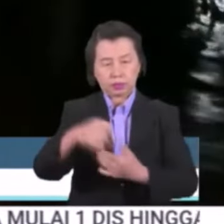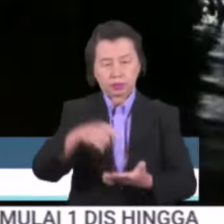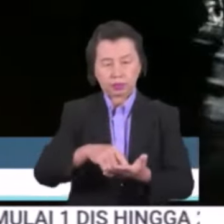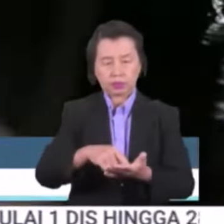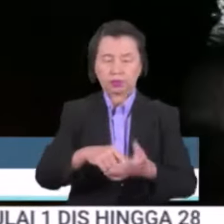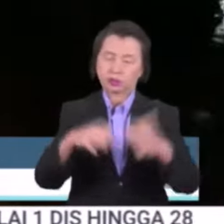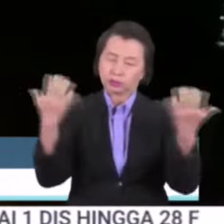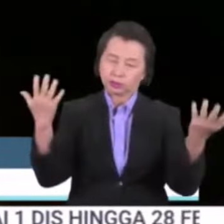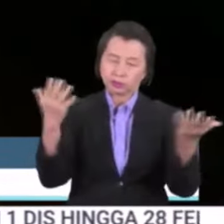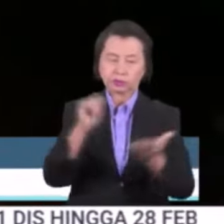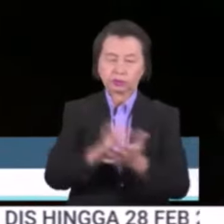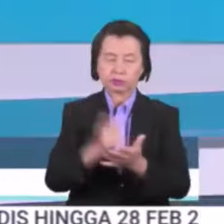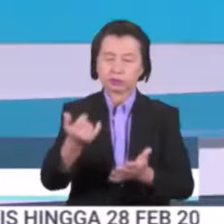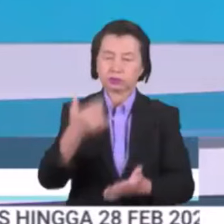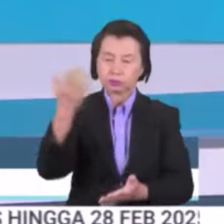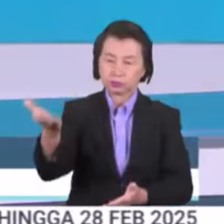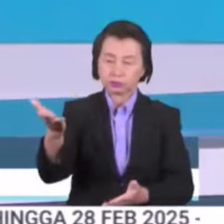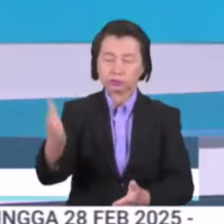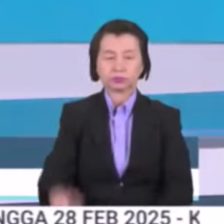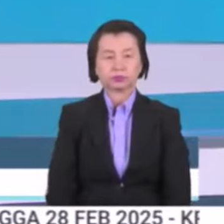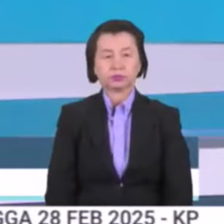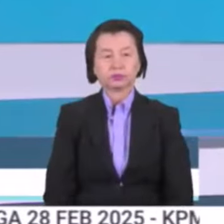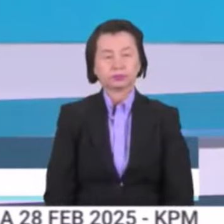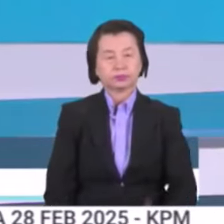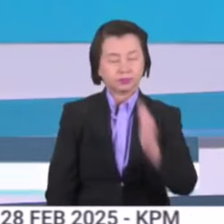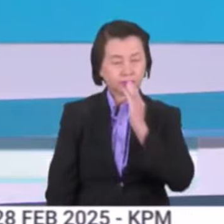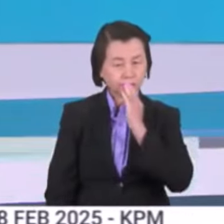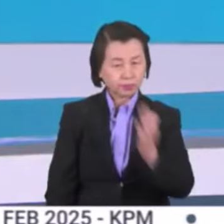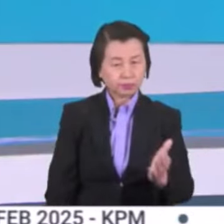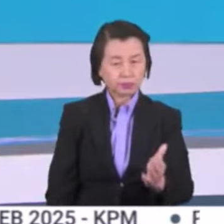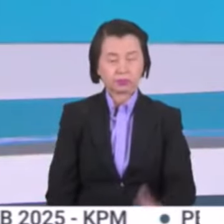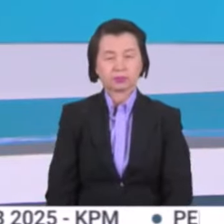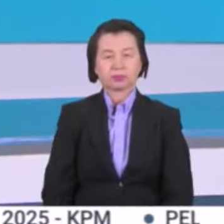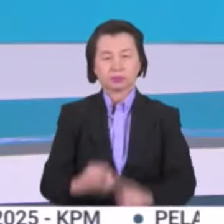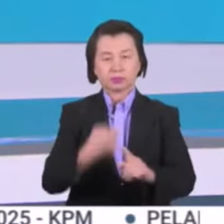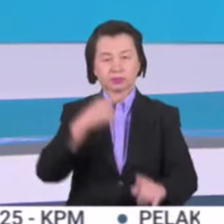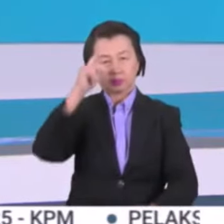Otto, kepada anda, silakan. Terima kasih, Jamilah, langsung dari Terengganu.